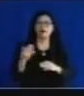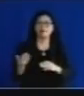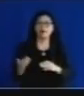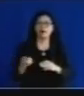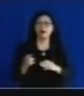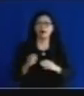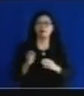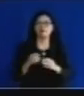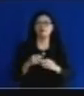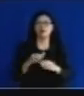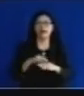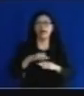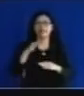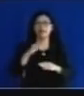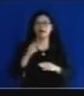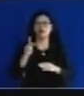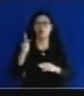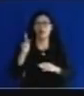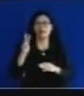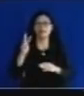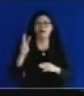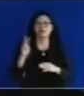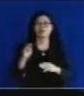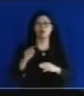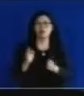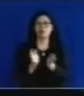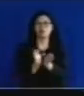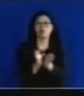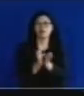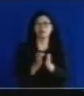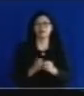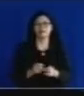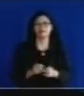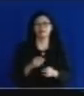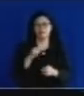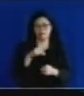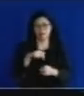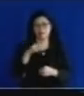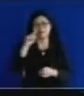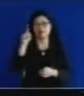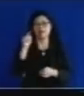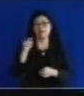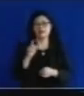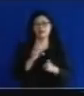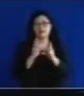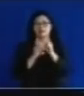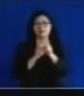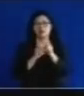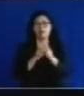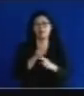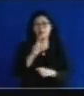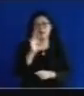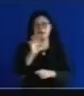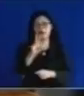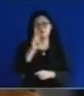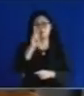publik kepada masyarakat? Ini pertanyaannya, jawaban Anda 2 menit. Sudah siap